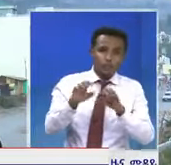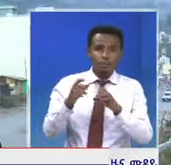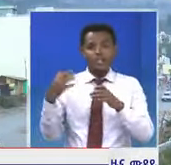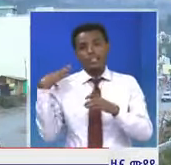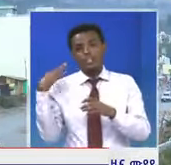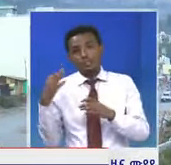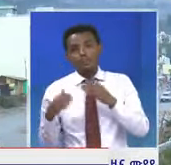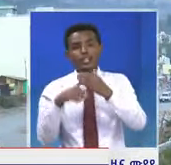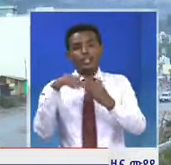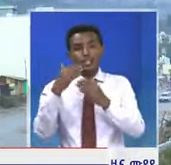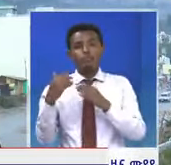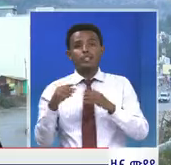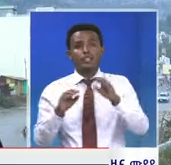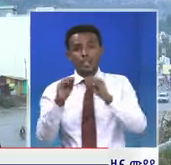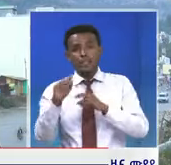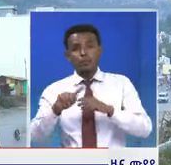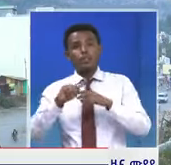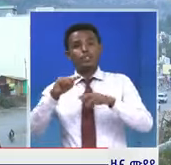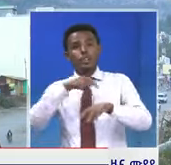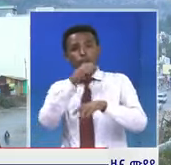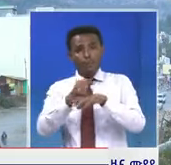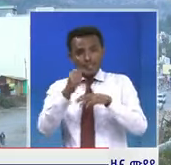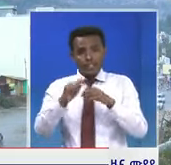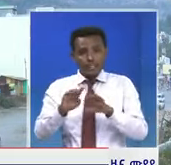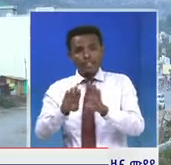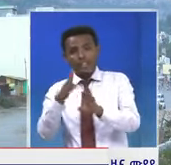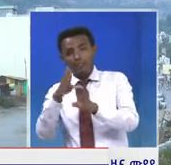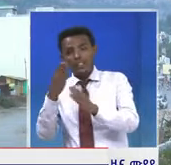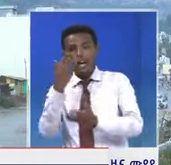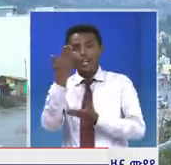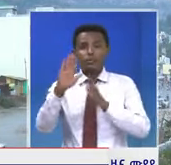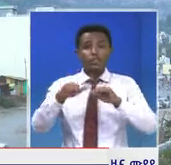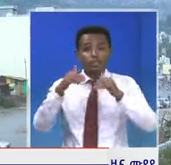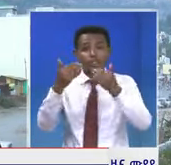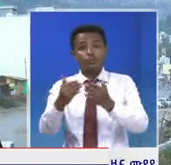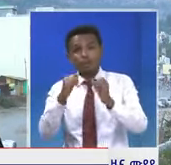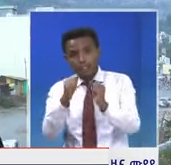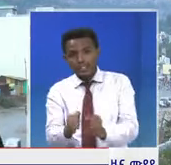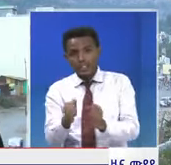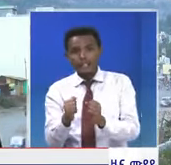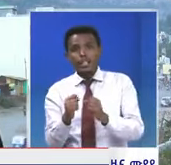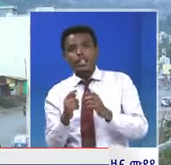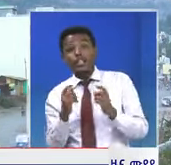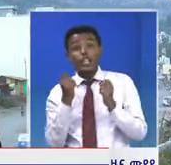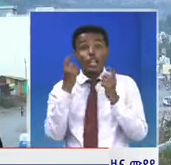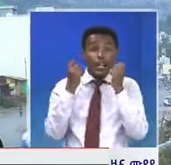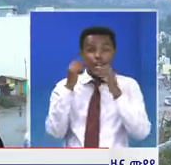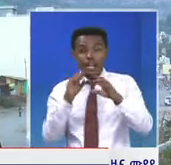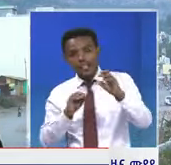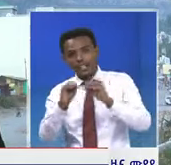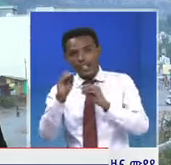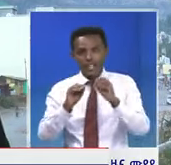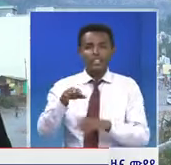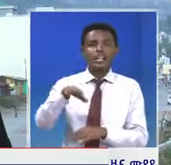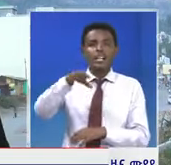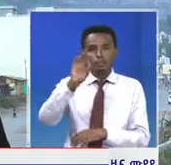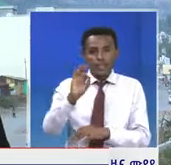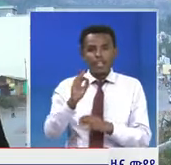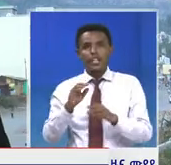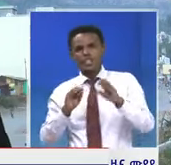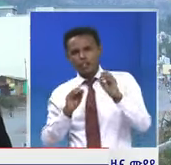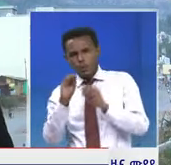ደረጃ የሚንቀሳቀሱ ተቋማትን እየከፈተ አገልግሎት እንዲሰጡ ለማስቻል እንግዲህ እየተነቃቃና እየተንቀሳቀሰ እንደሚገኝ